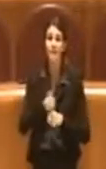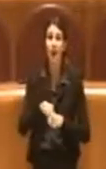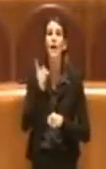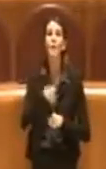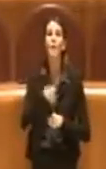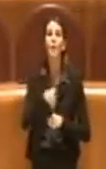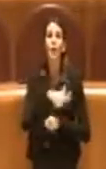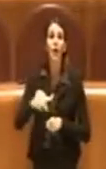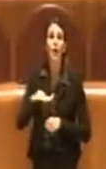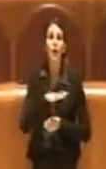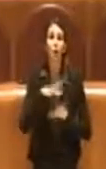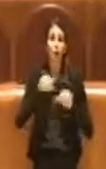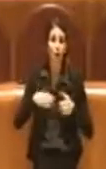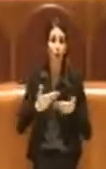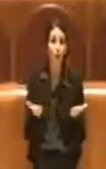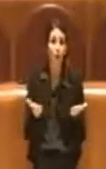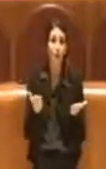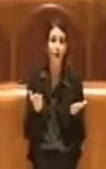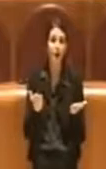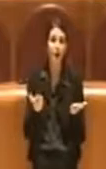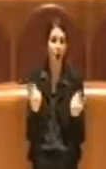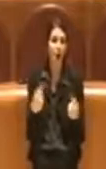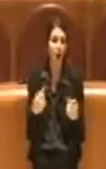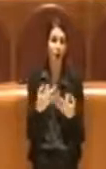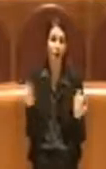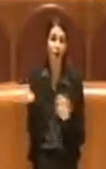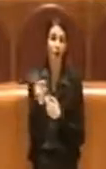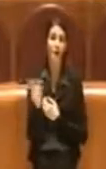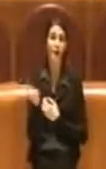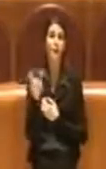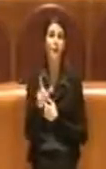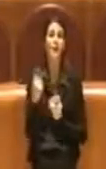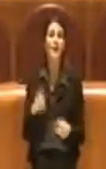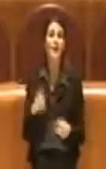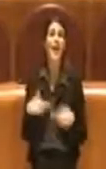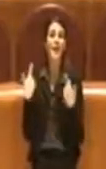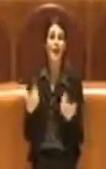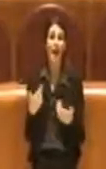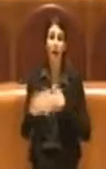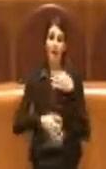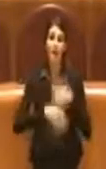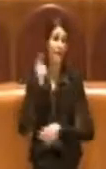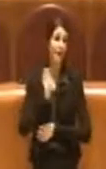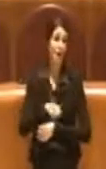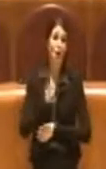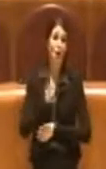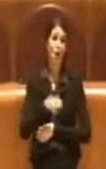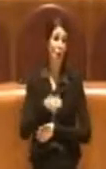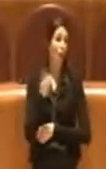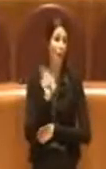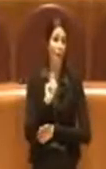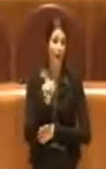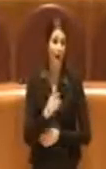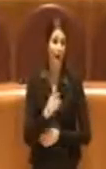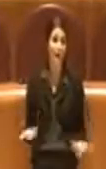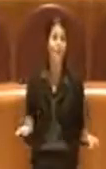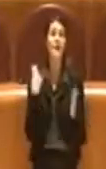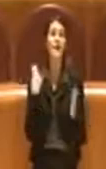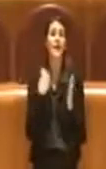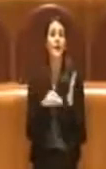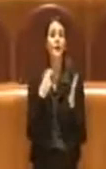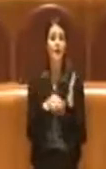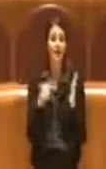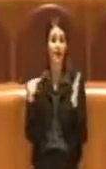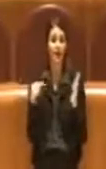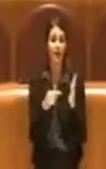asfaltare e poi regalare a Roma Capitale un'asfaltatura di una via. Con questo emendamento, invece, semplicemente diciamo che